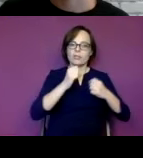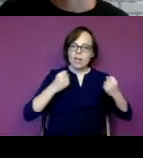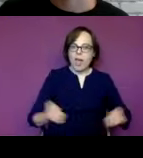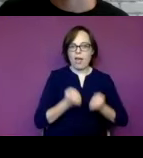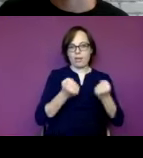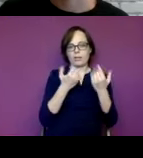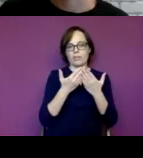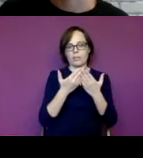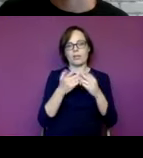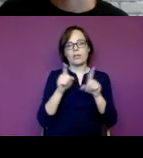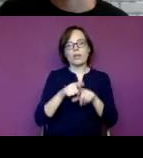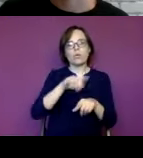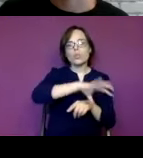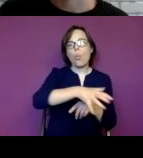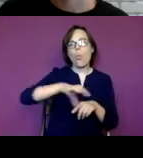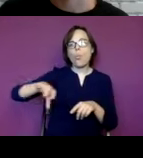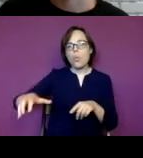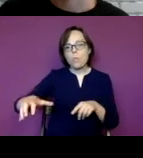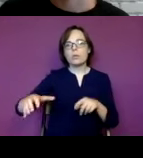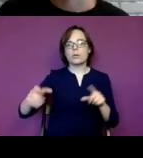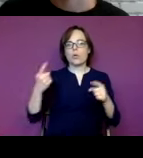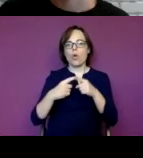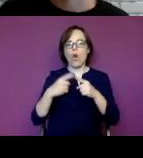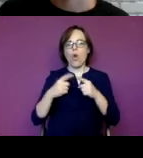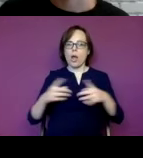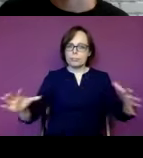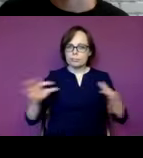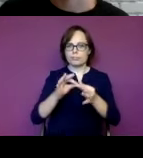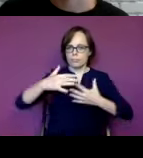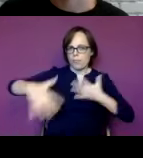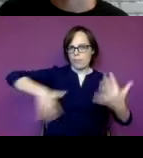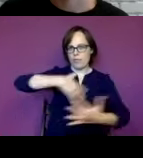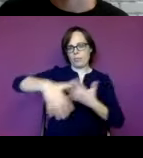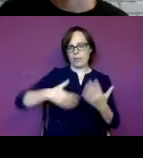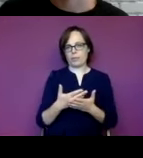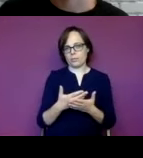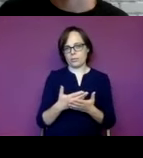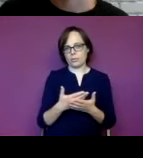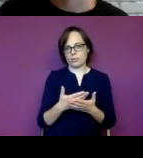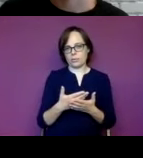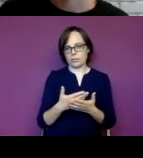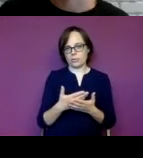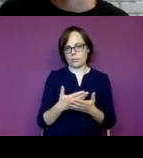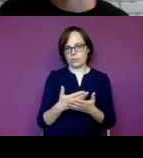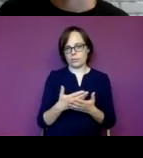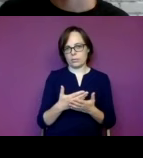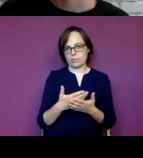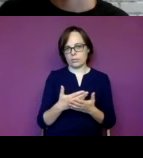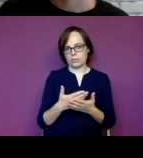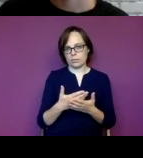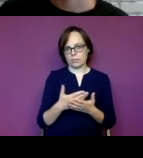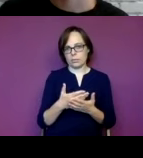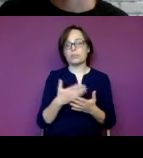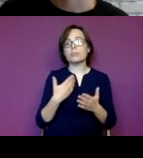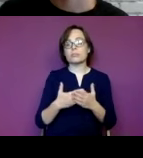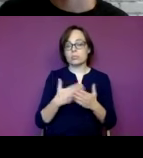grup społecznych mieszczan i wieszczan, bo mają, tak mi się wydaje, ten